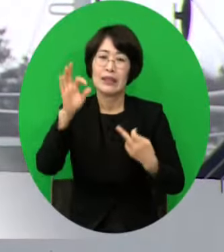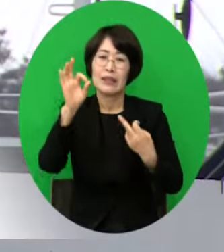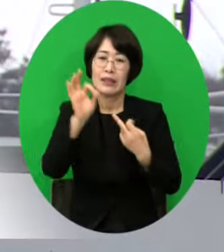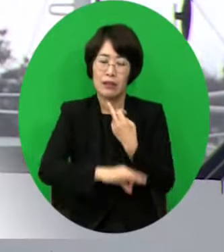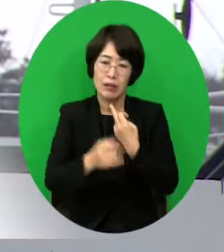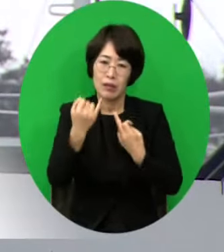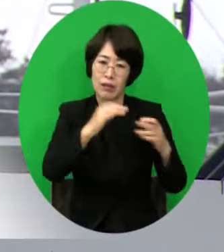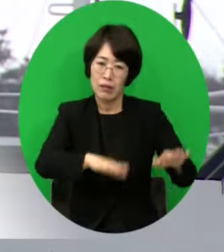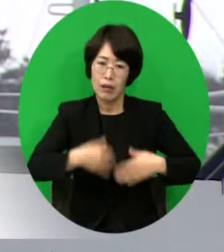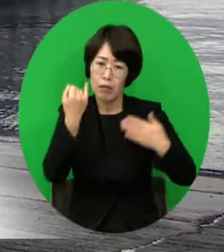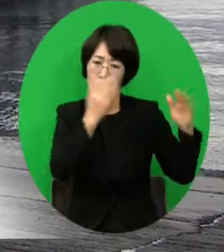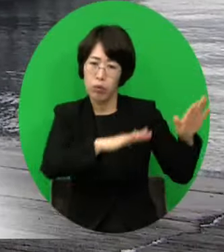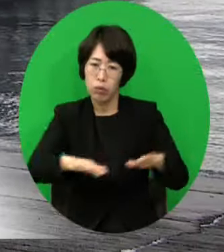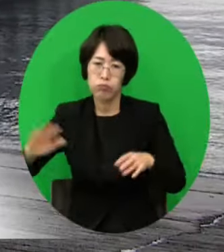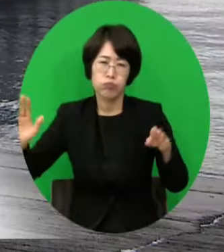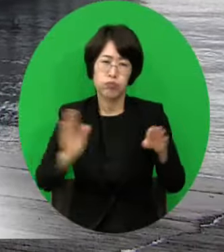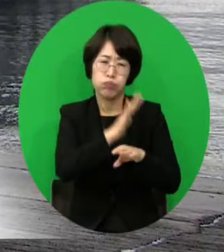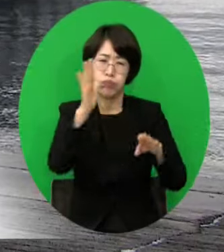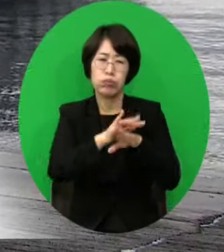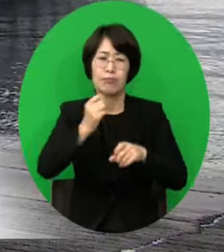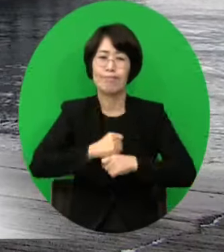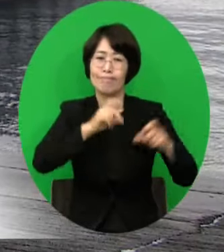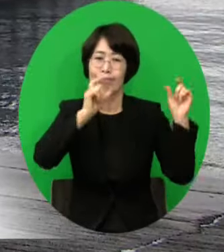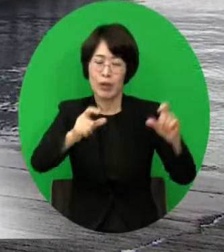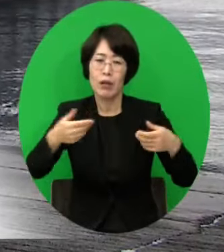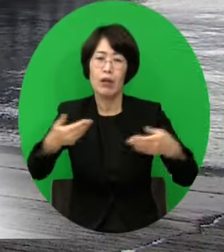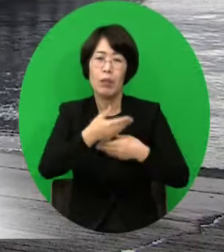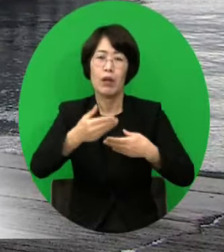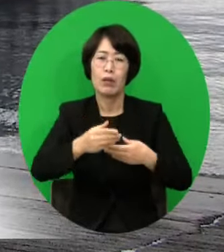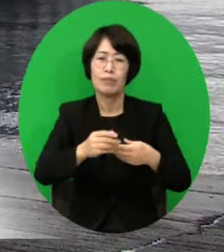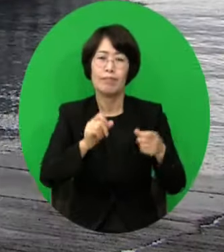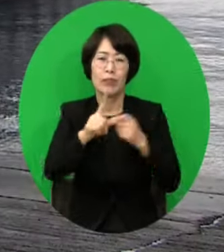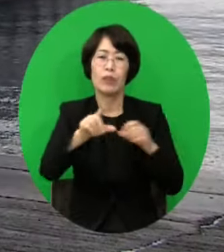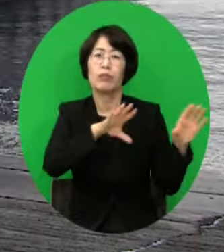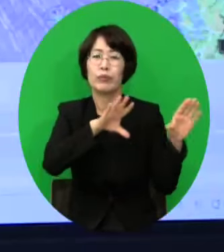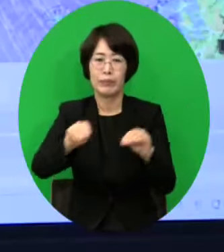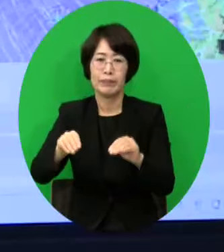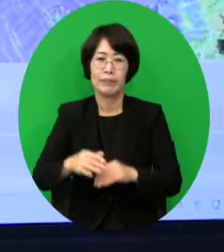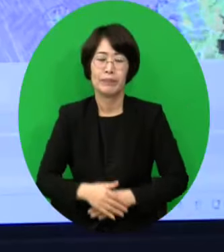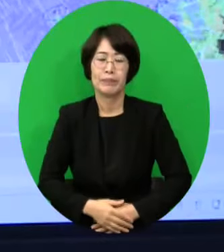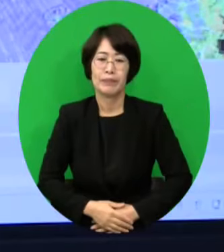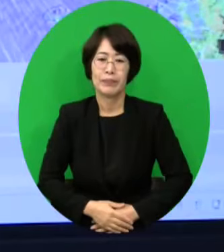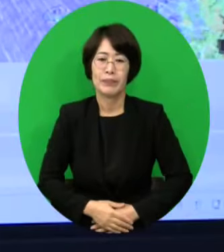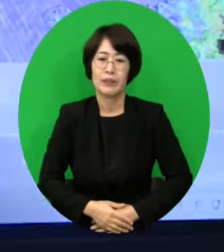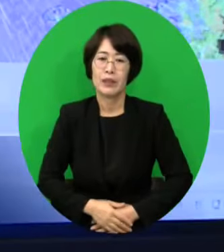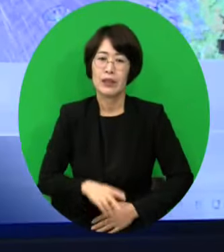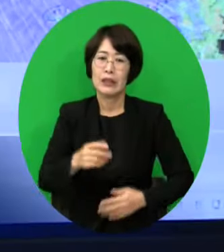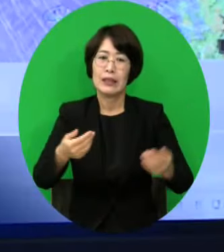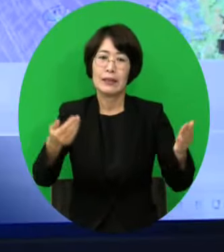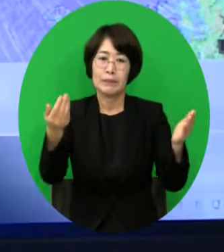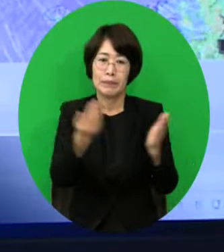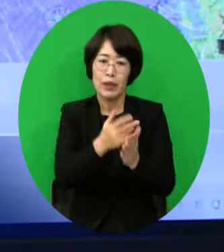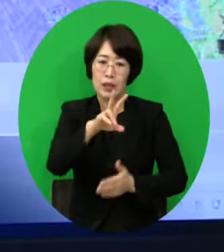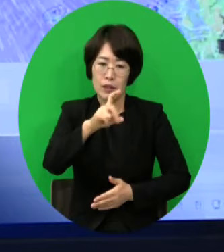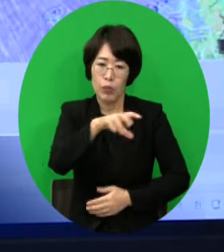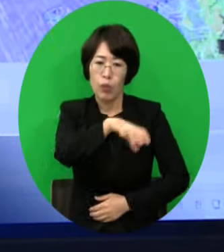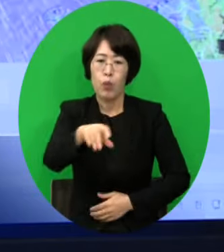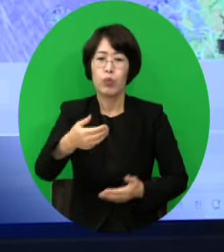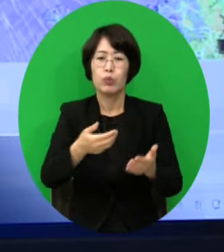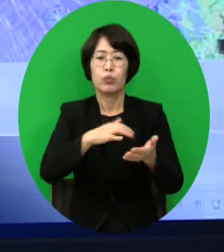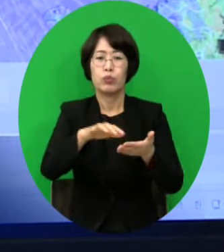해상에 풍랑특보가 발효되면서 선박들의 운항은 대부분 통제됐습니다. 25개 항로 32척이 운항 통제